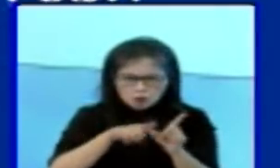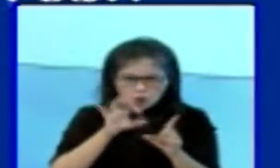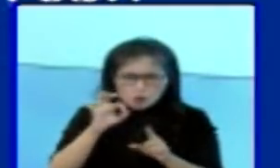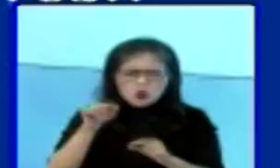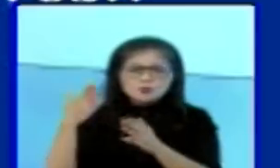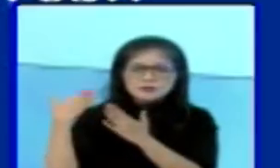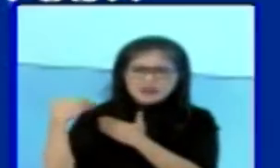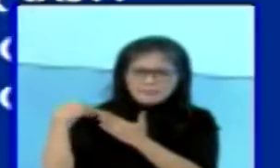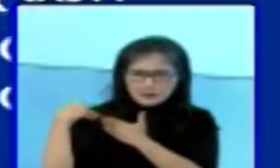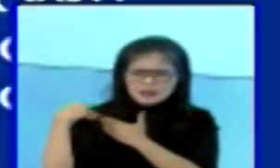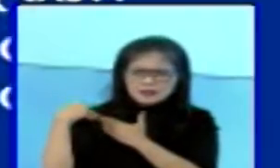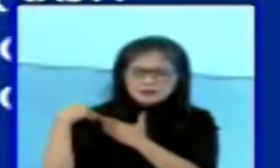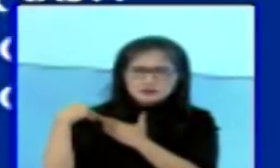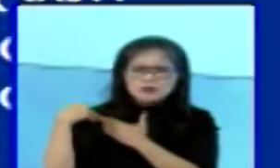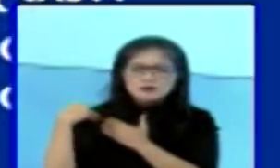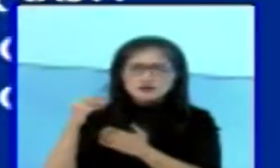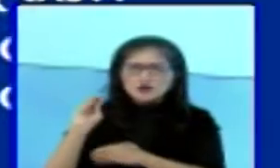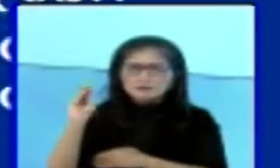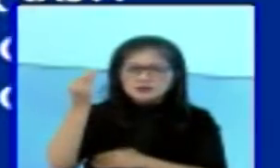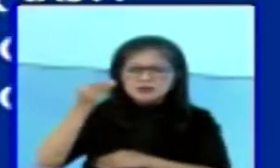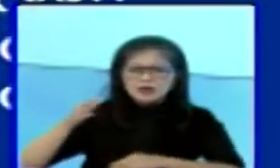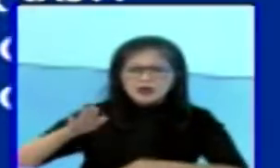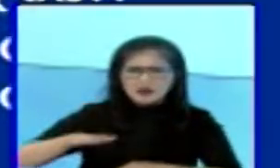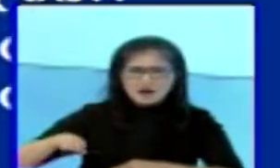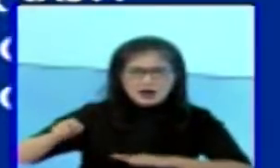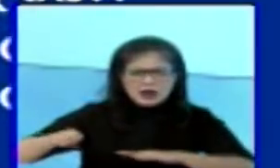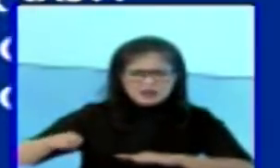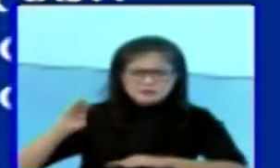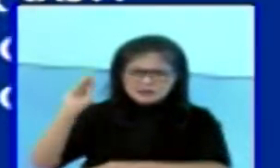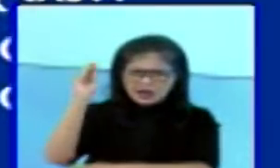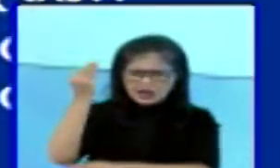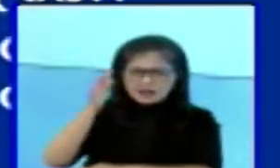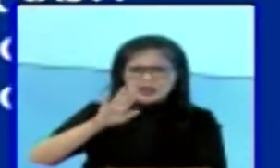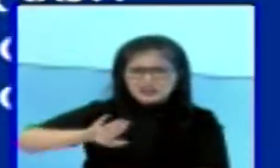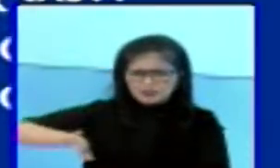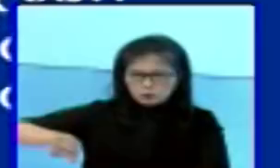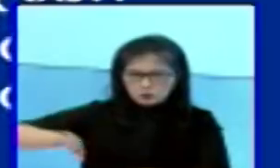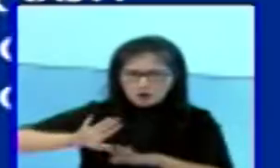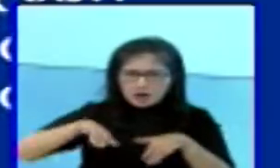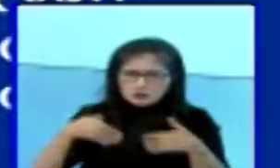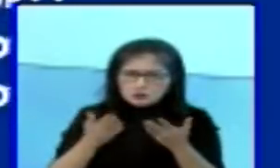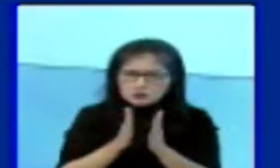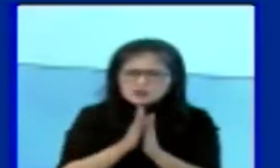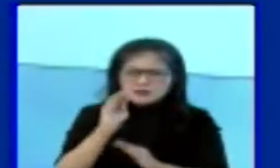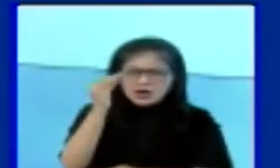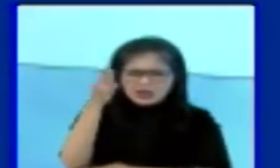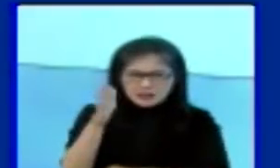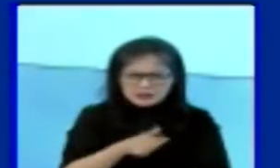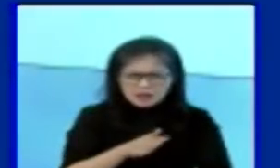Ketua Pengadilan Negeri Jakarta Timur pada 2011, serta Ketua Pengadilan Negeri Jakarta Selatan pada 2011.